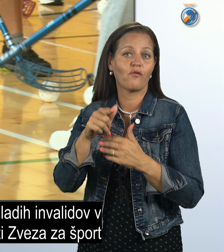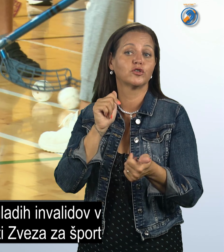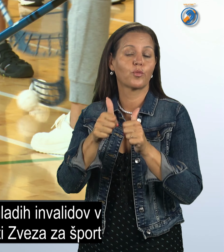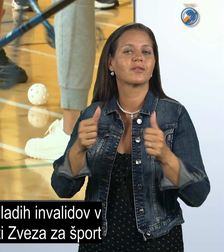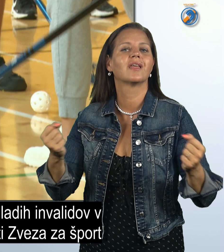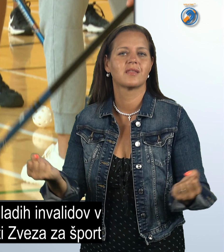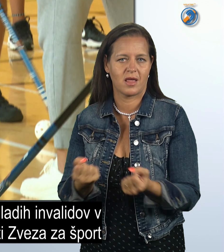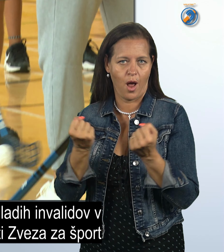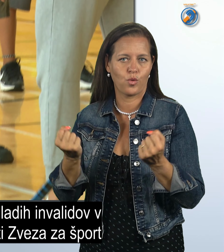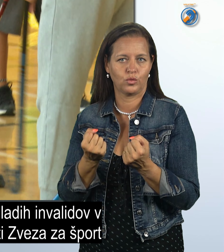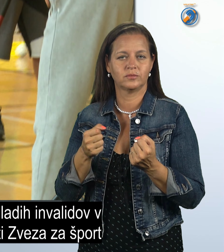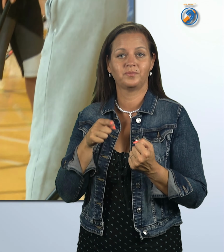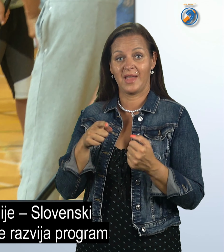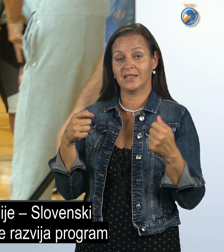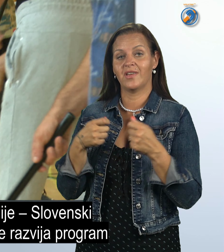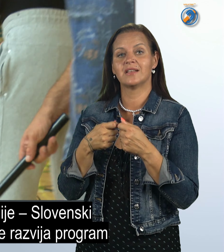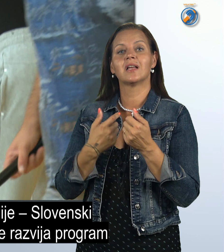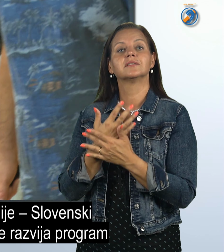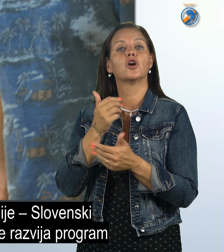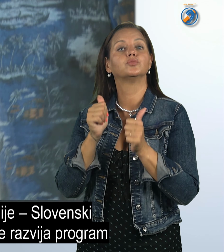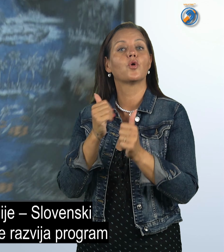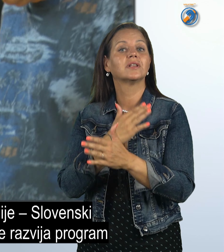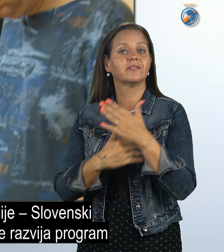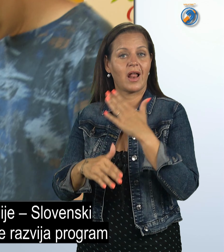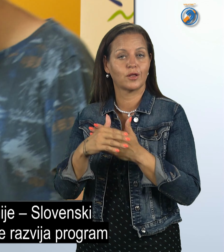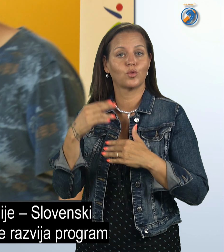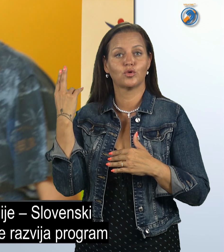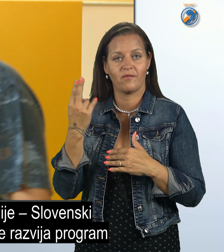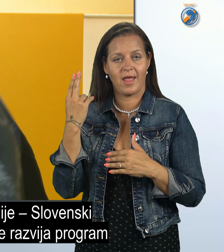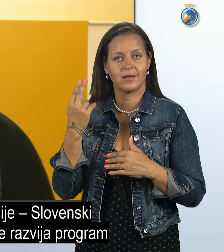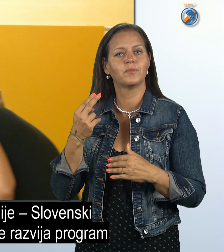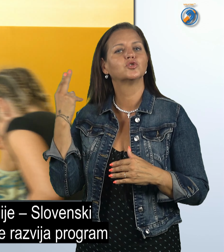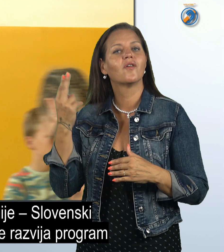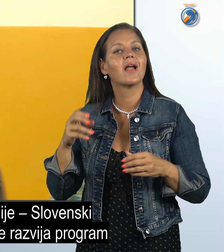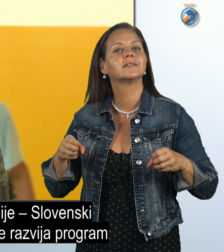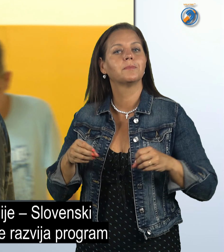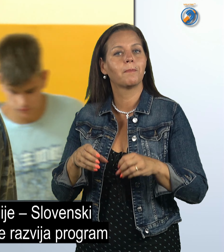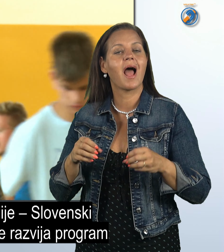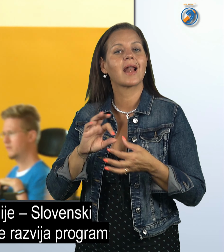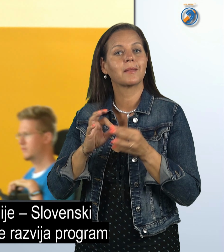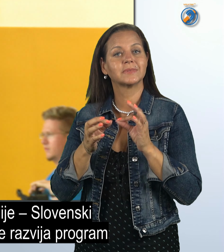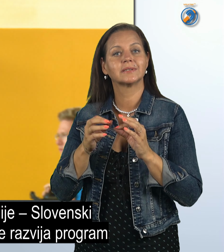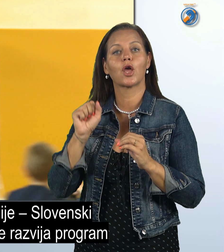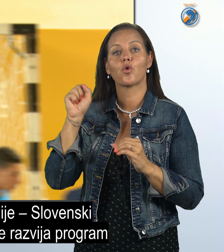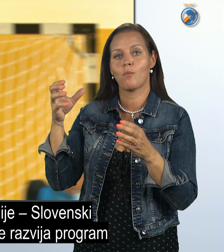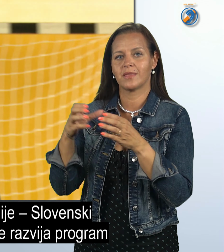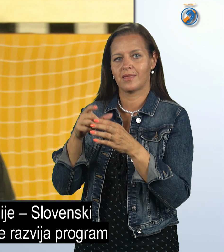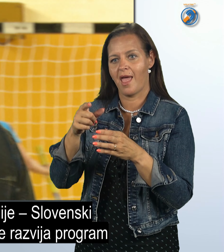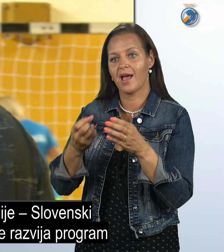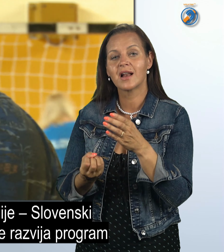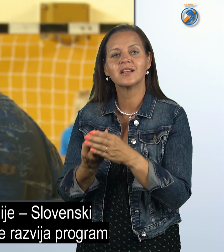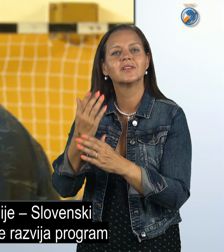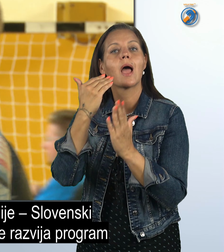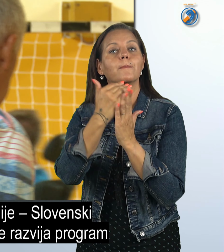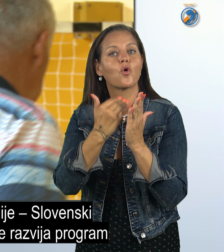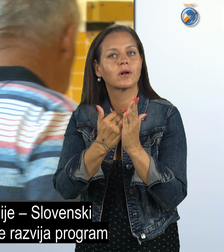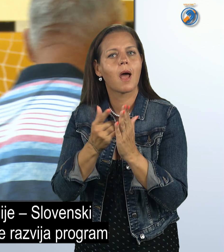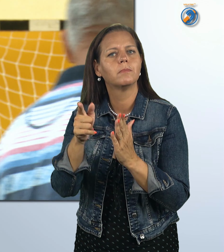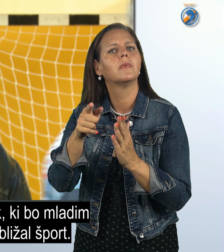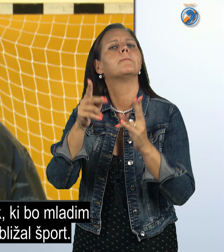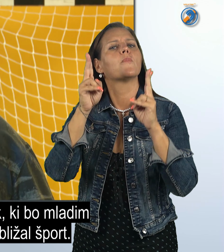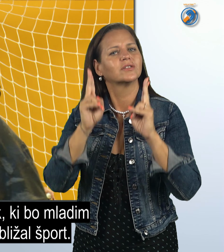Zveza za šport invalidov Slovenije, Slovenski paralimpijski komite razvija program Postani športnik, ki bo mladim